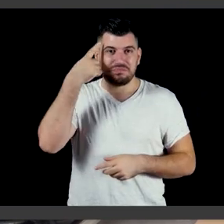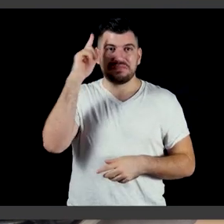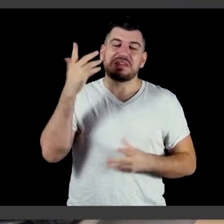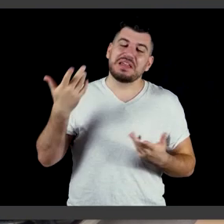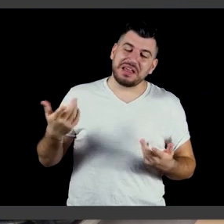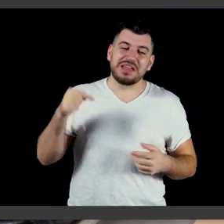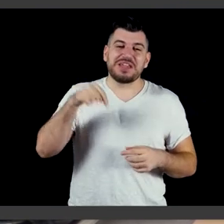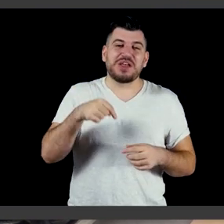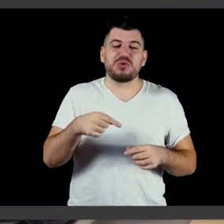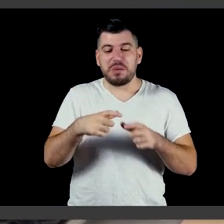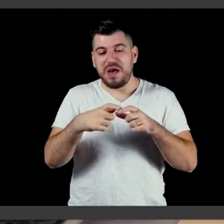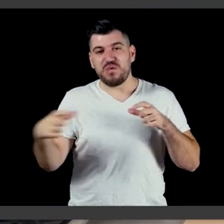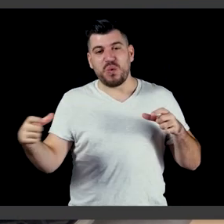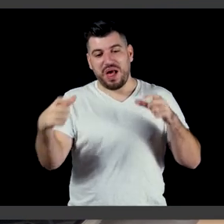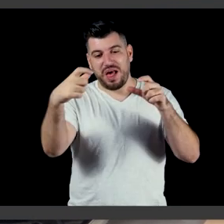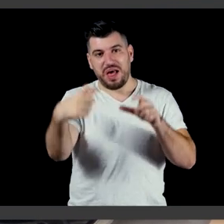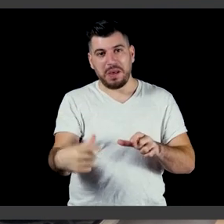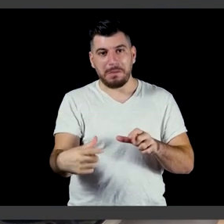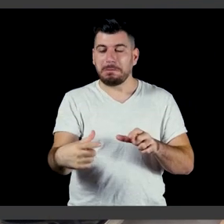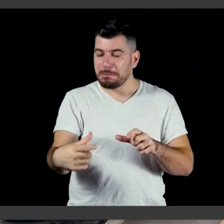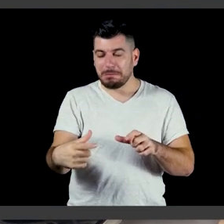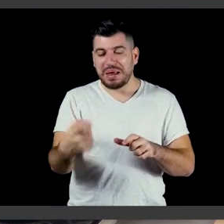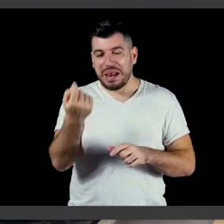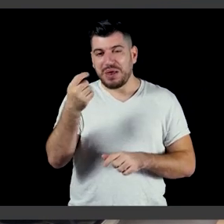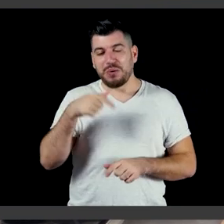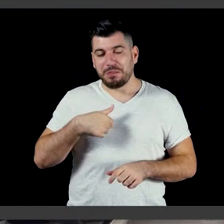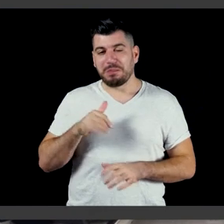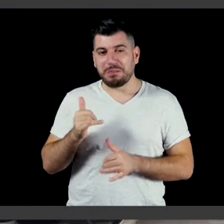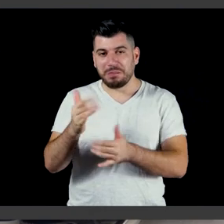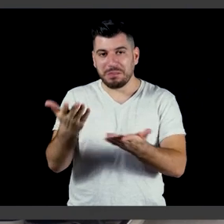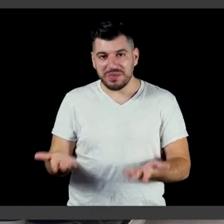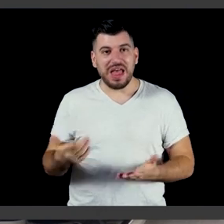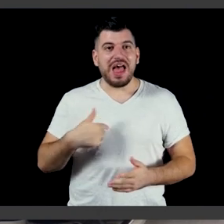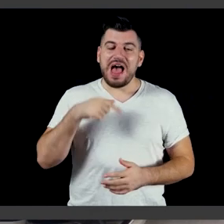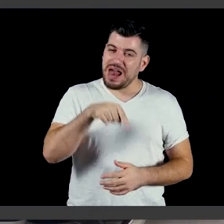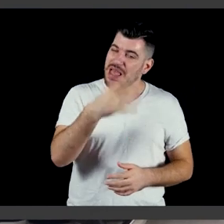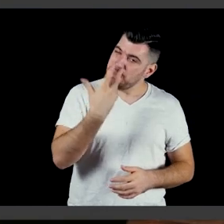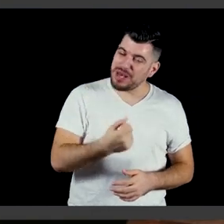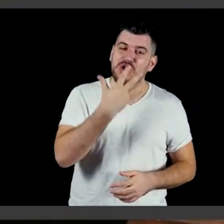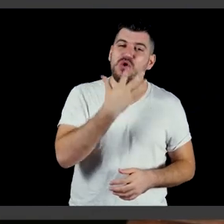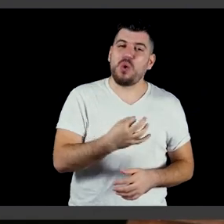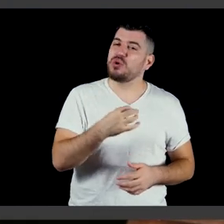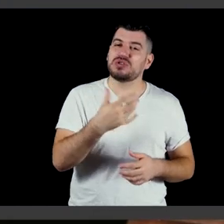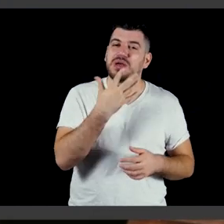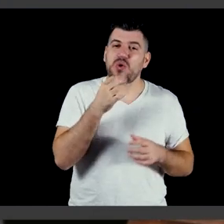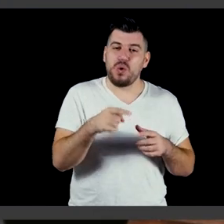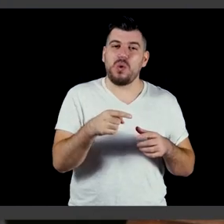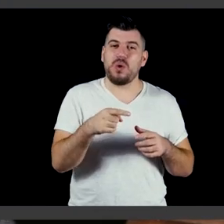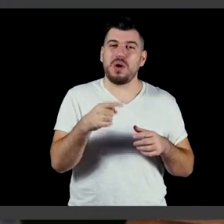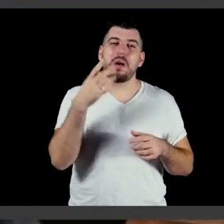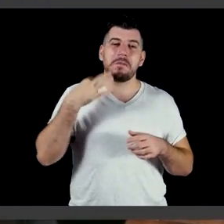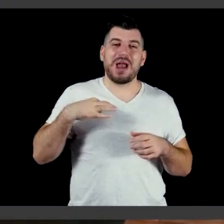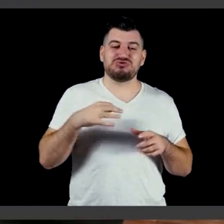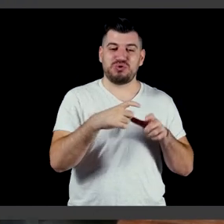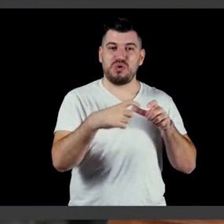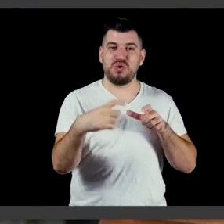μια φλούδα από μαρούλι. Είναι λίγο αστείο, αλλά υπάρχει λόγος. Θέλουμε κάτι τραγανό μέσα και θέλουμε έτσι κάτι να μας δίνει